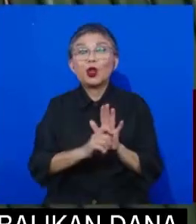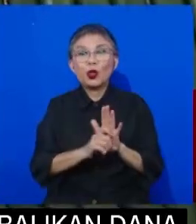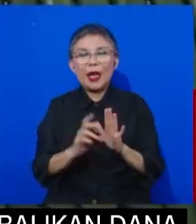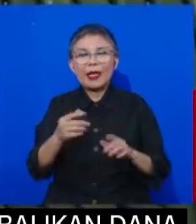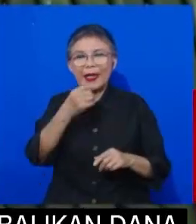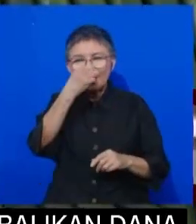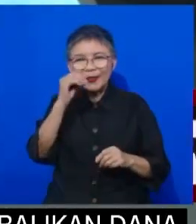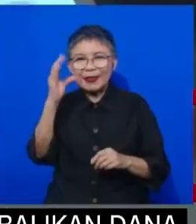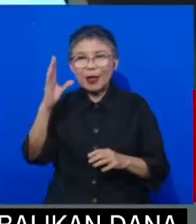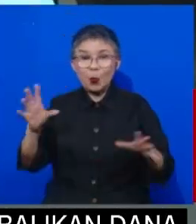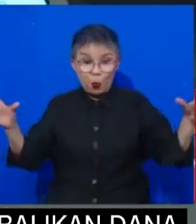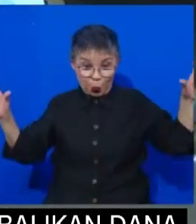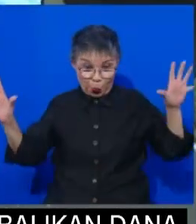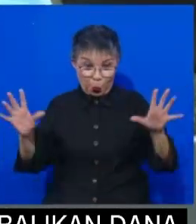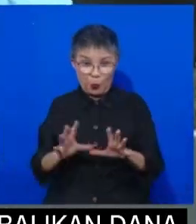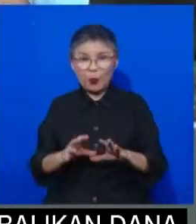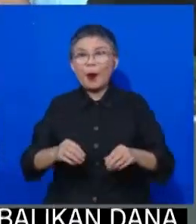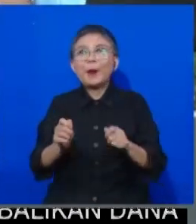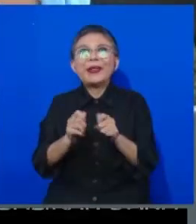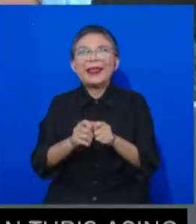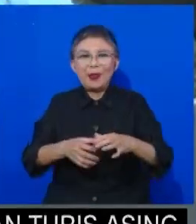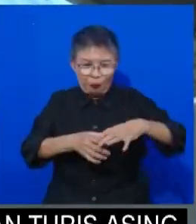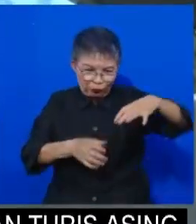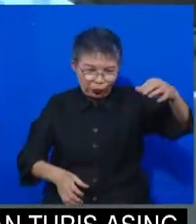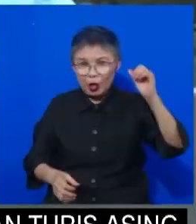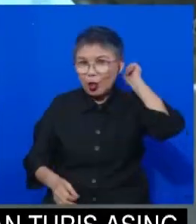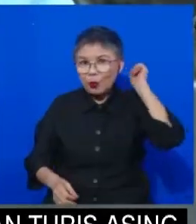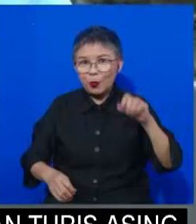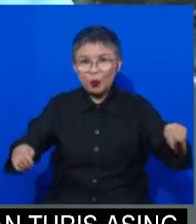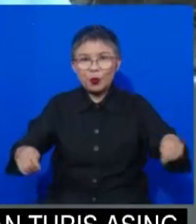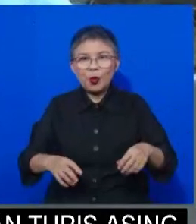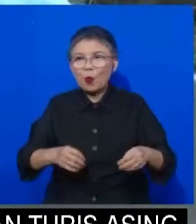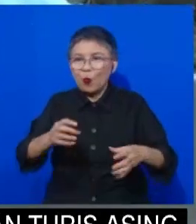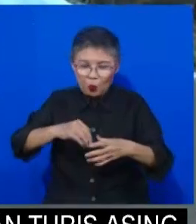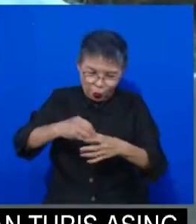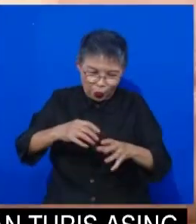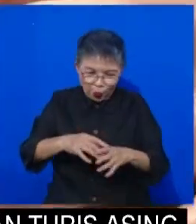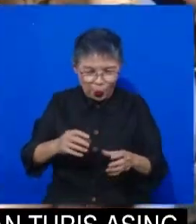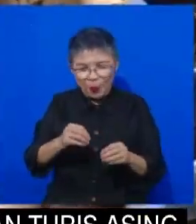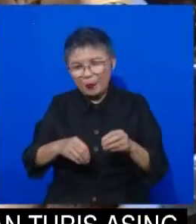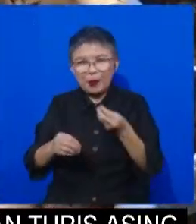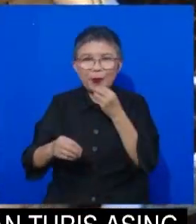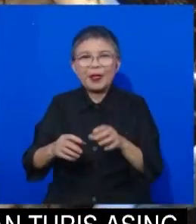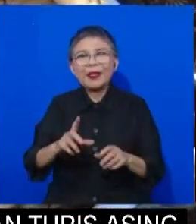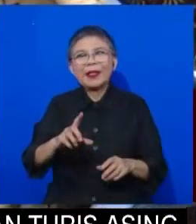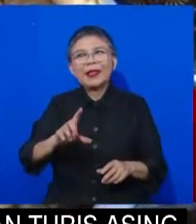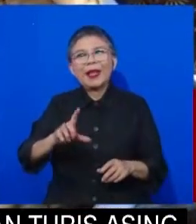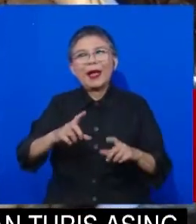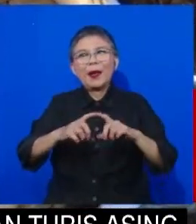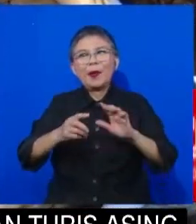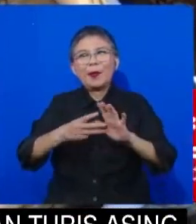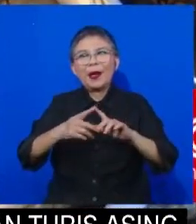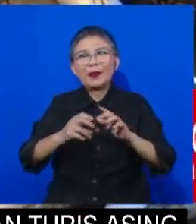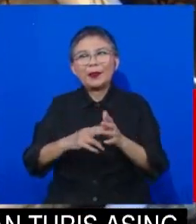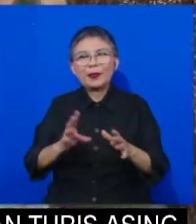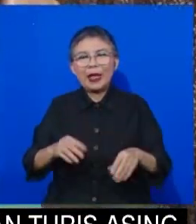siang terlihat berkumpul membuat lemang. Sejumlah ibu-ibu di kelurahan ini sibuk mempersiapkan bahan untuk membuat lemang.